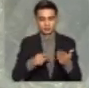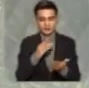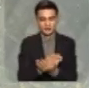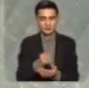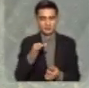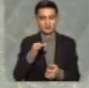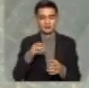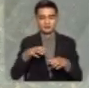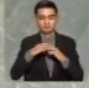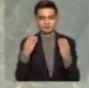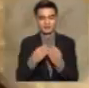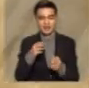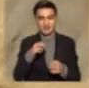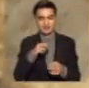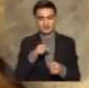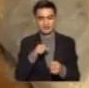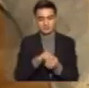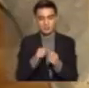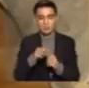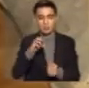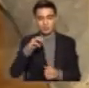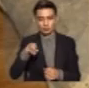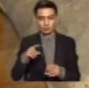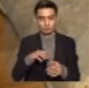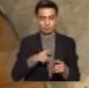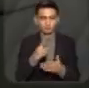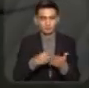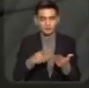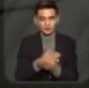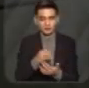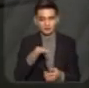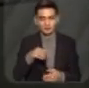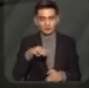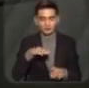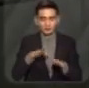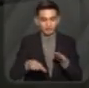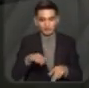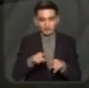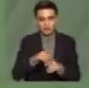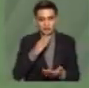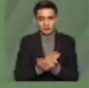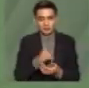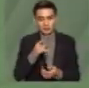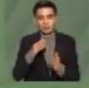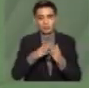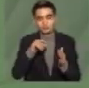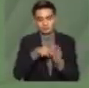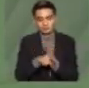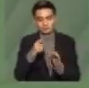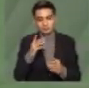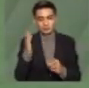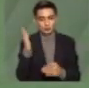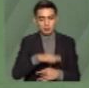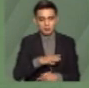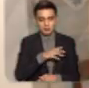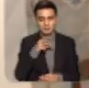сөгіліп кеткен. Ал опырылып жатқан еденнің түрі мынау. Бассаң былқылдайды. Тіпті үй ішіндегі бір қабырға құлап қалған. Жалғыз бұл емес,